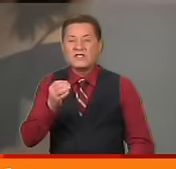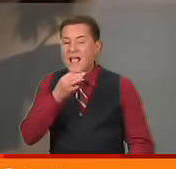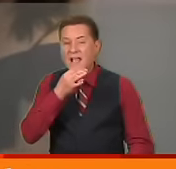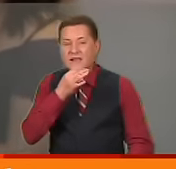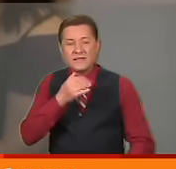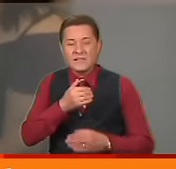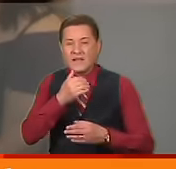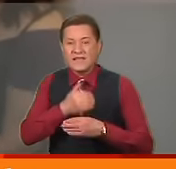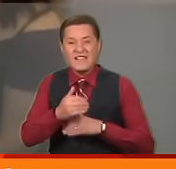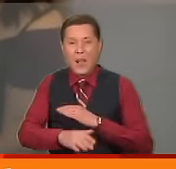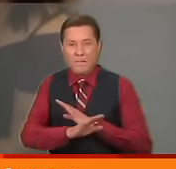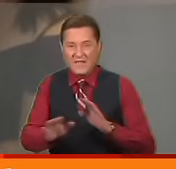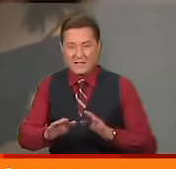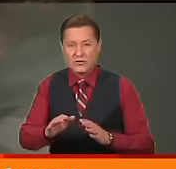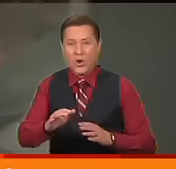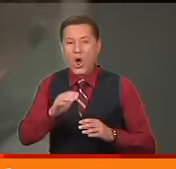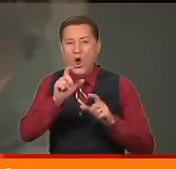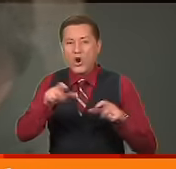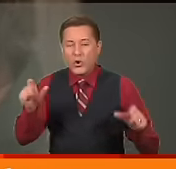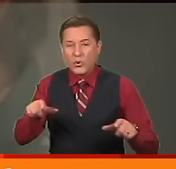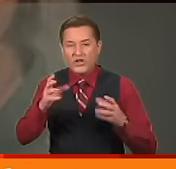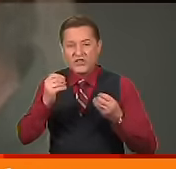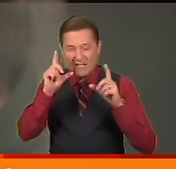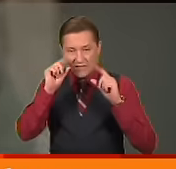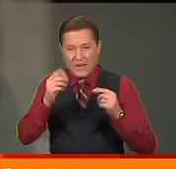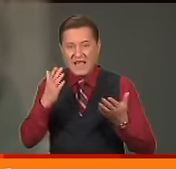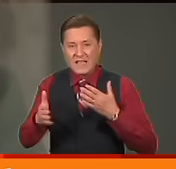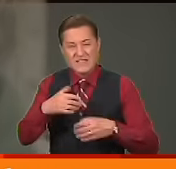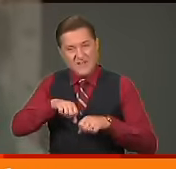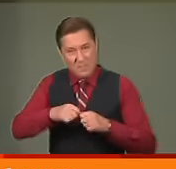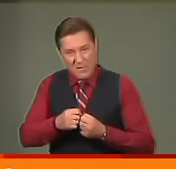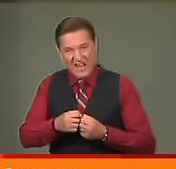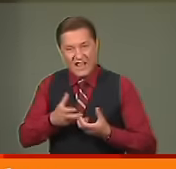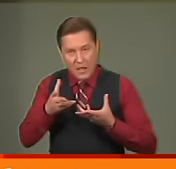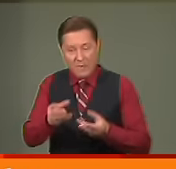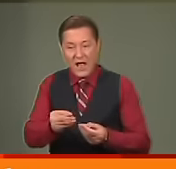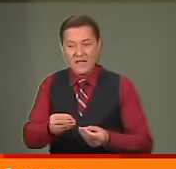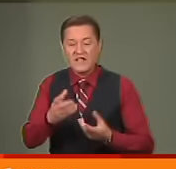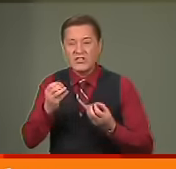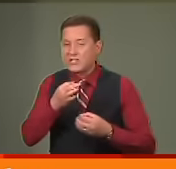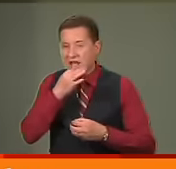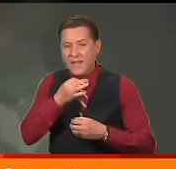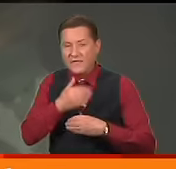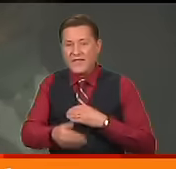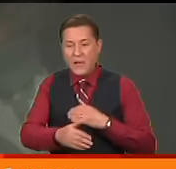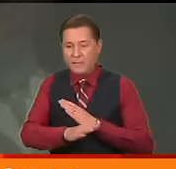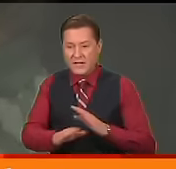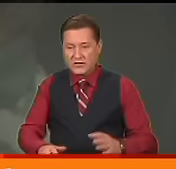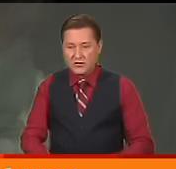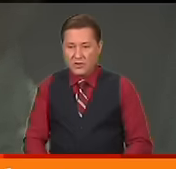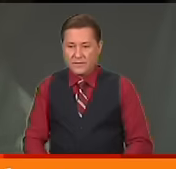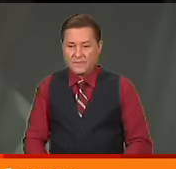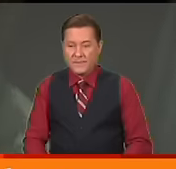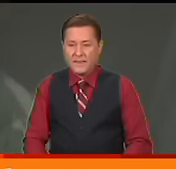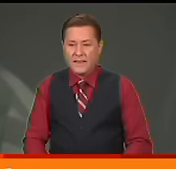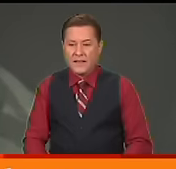Ще люди сплять. І якщо ви переламаєте, ви ще не пізно. Пану Василю замінити ліфти допомогло